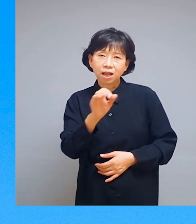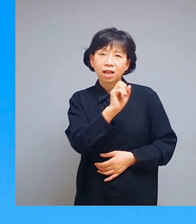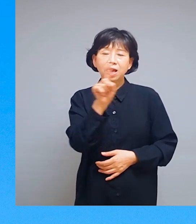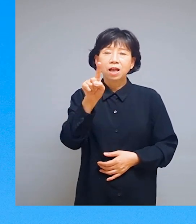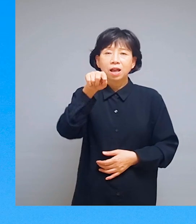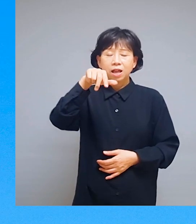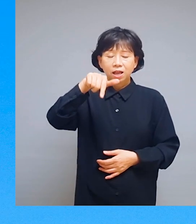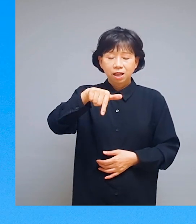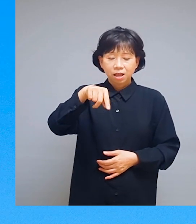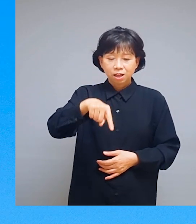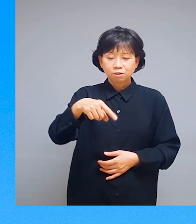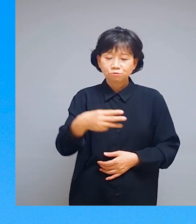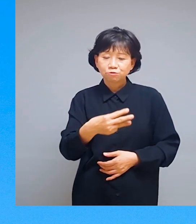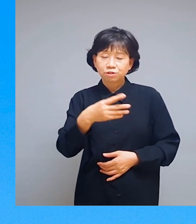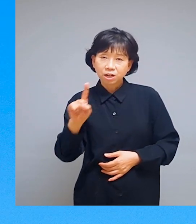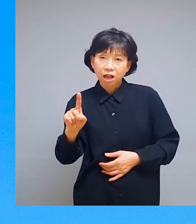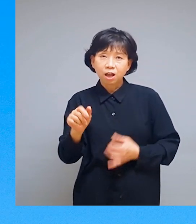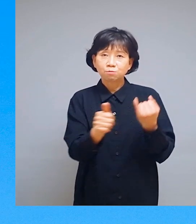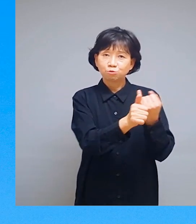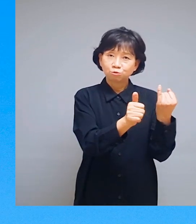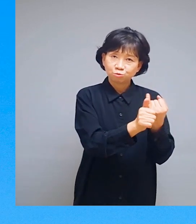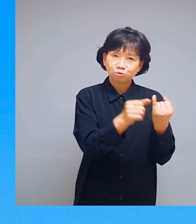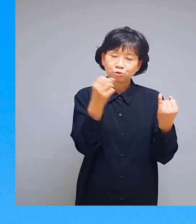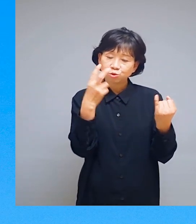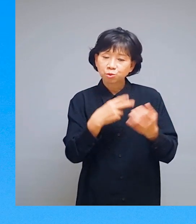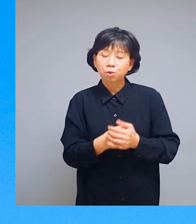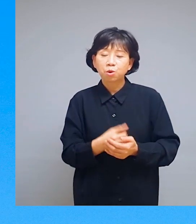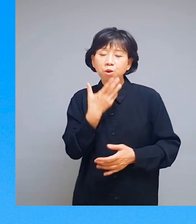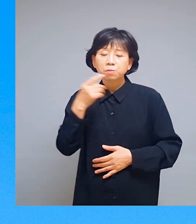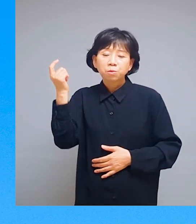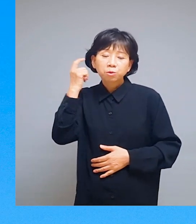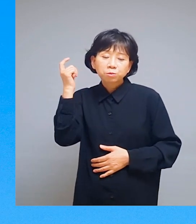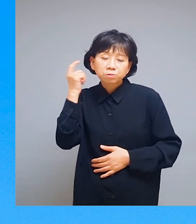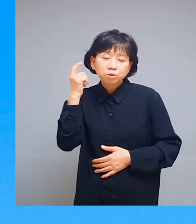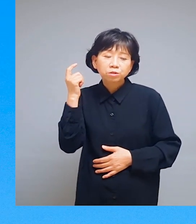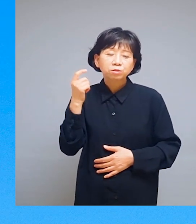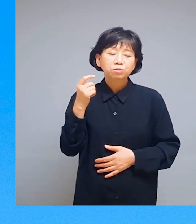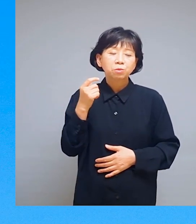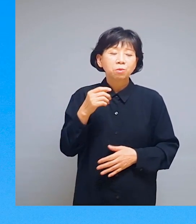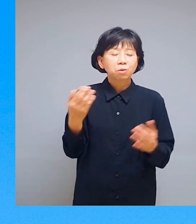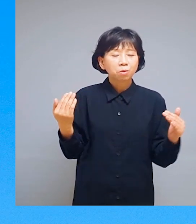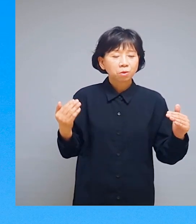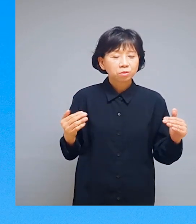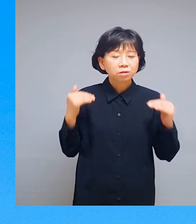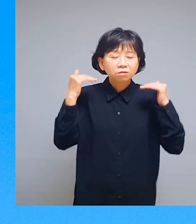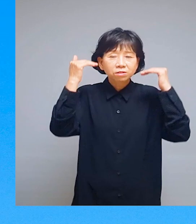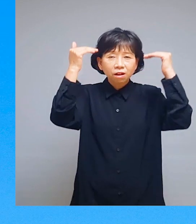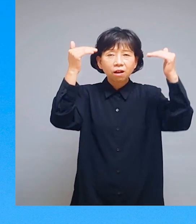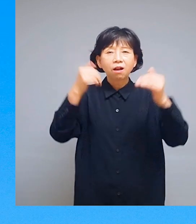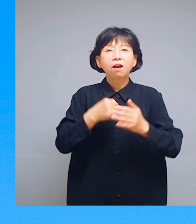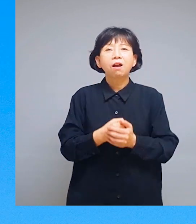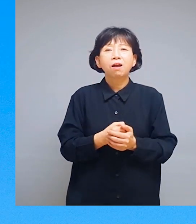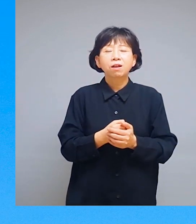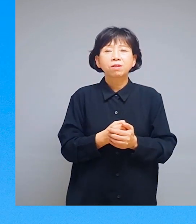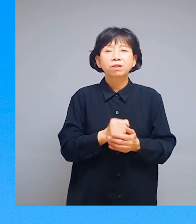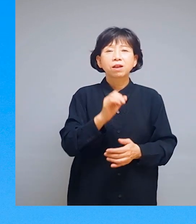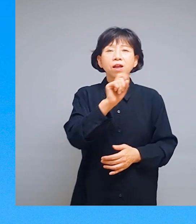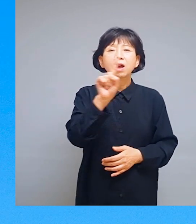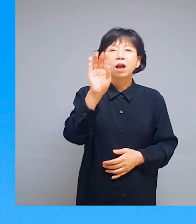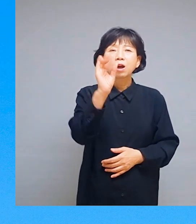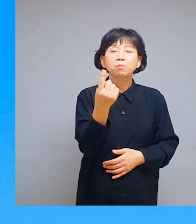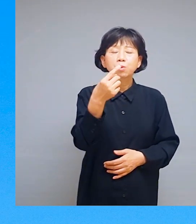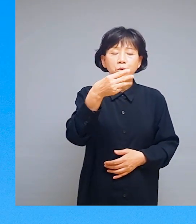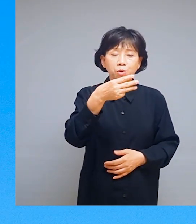에베소에서 복음을 배우고 성장하고 고린도로 이동해서 영향력 있는 지도자가 되었던